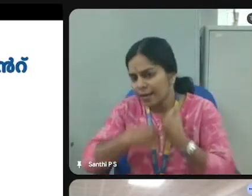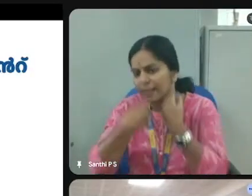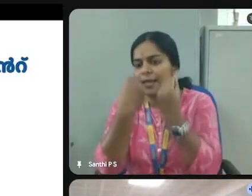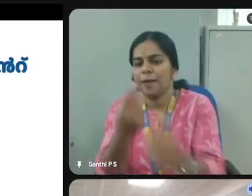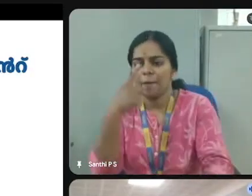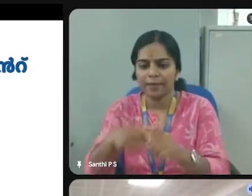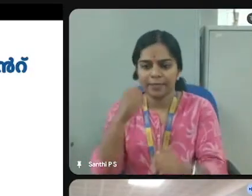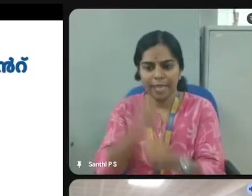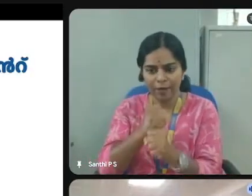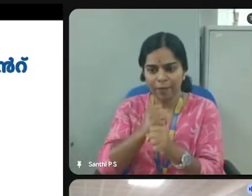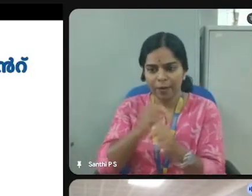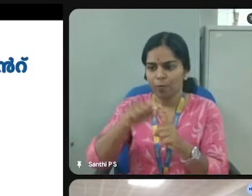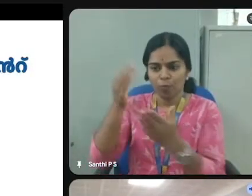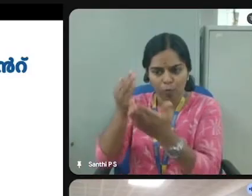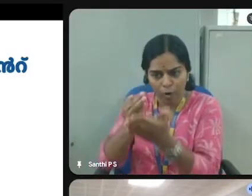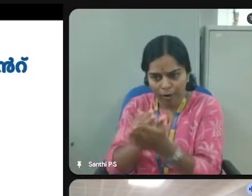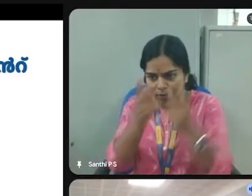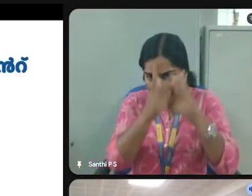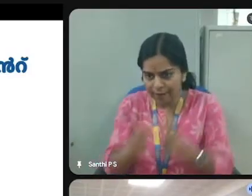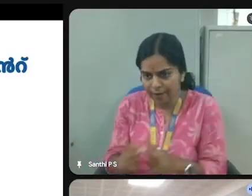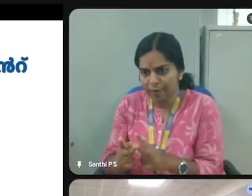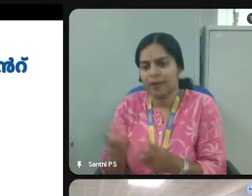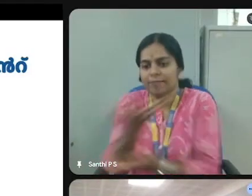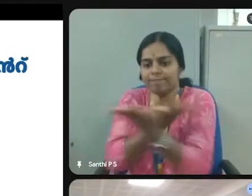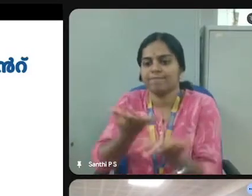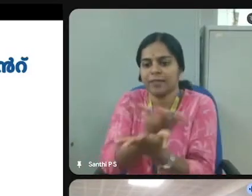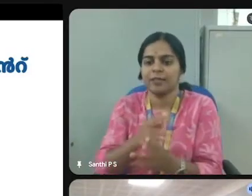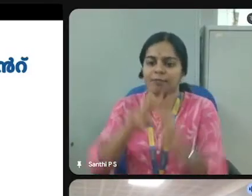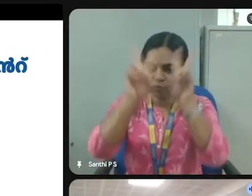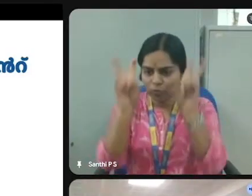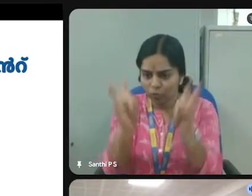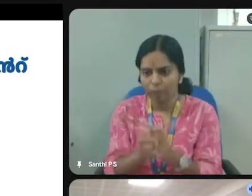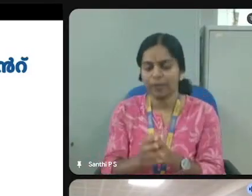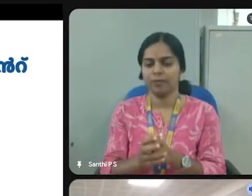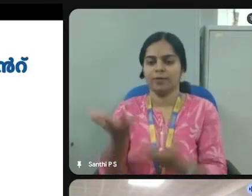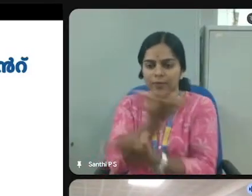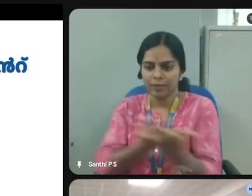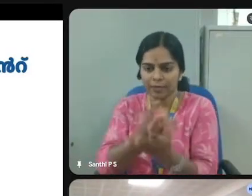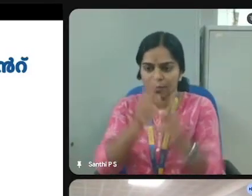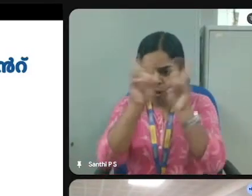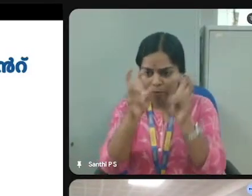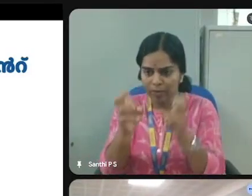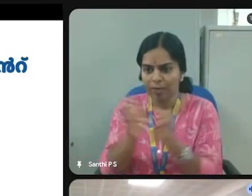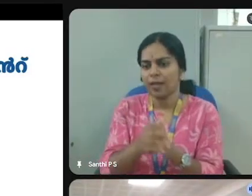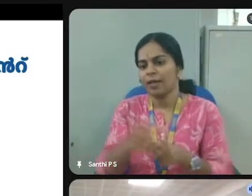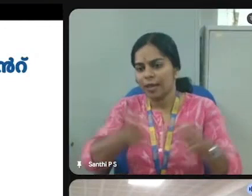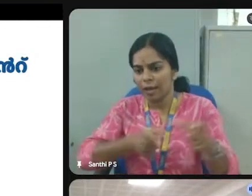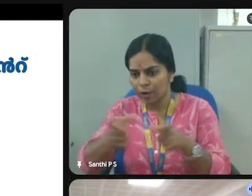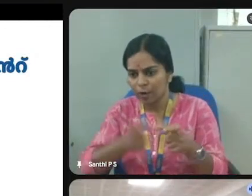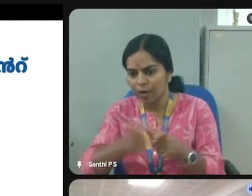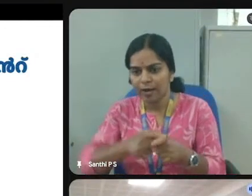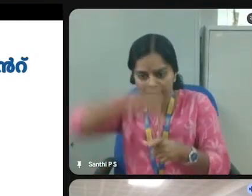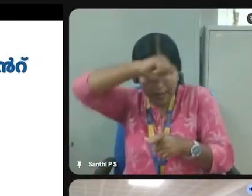പദ്ധതികളും എന്ന വിഷയത്തെ ആസ്പദമാക്കിയാണ് ചർച്ച സംഘടിപ്പിക്കുന്നത്. പാനൽ ചർച്ച കൈകാര്യം ചെയ്യുന്നതിനായി ഏർലി